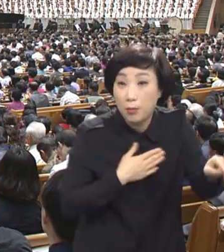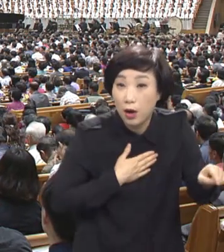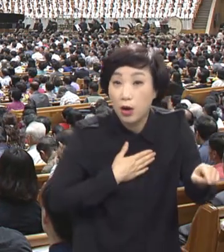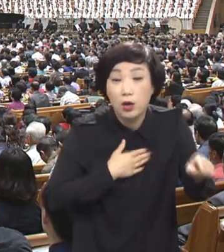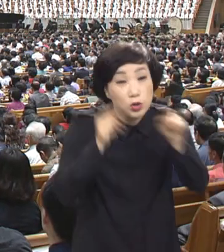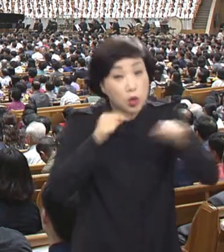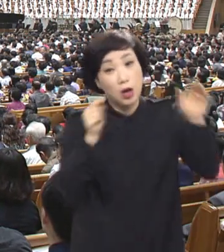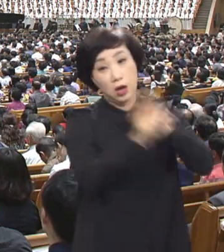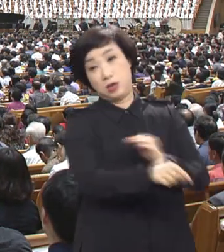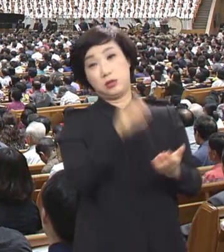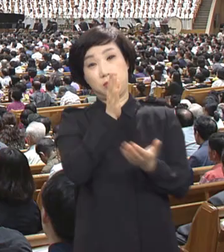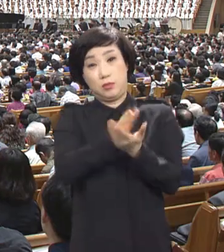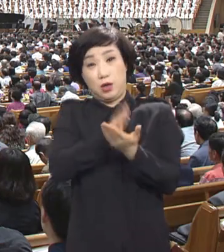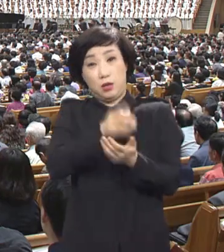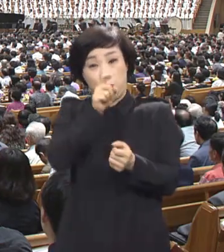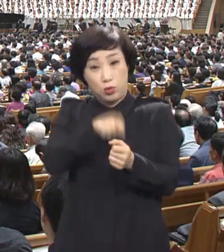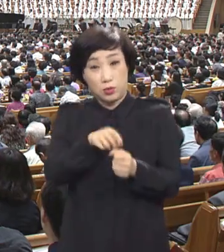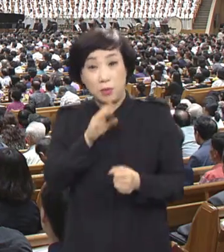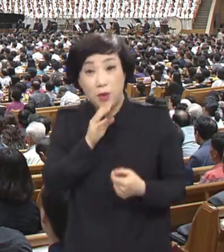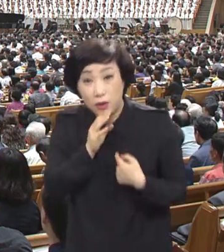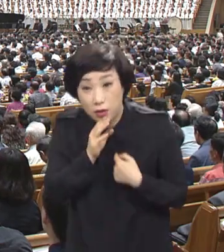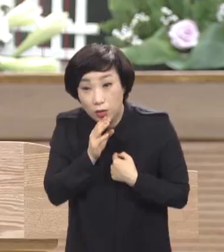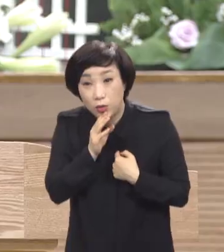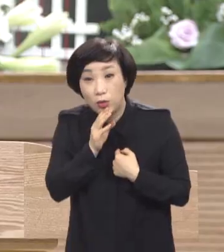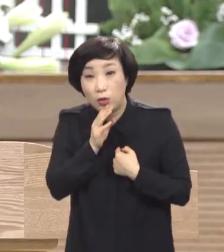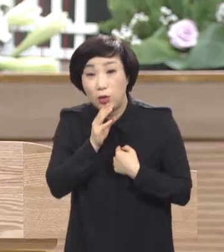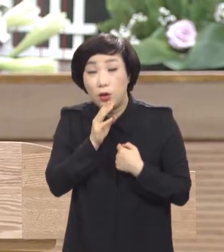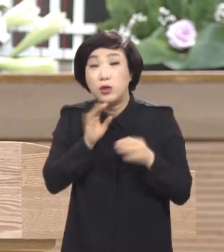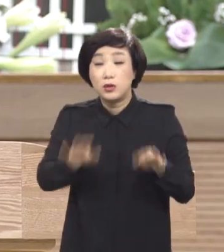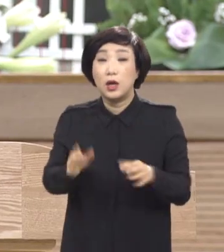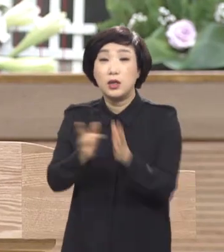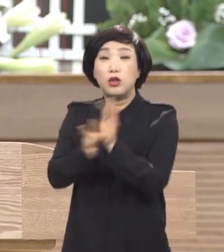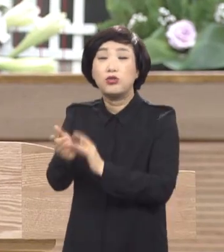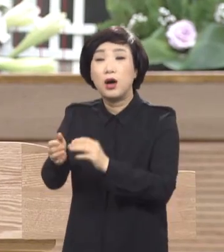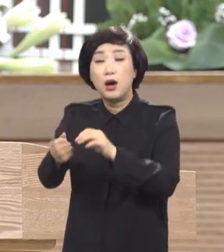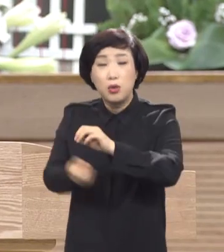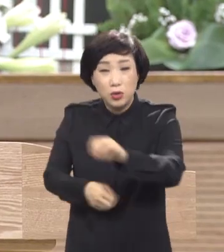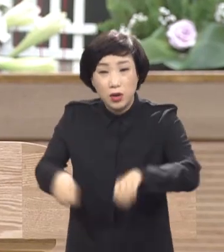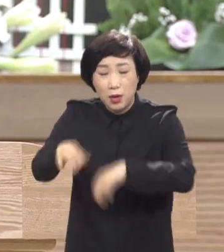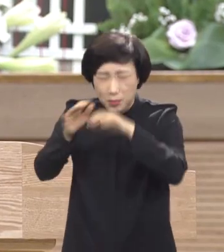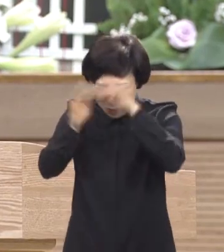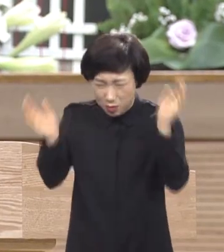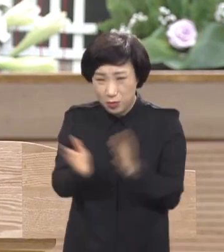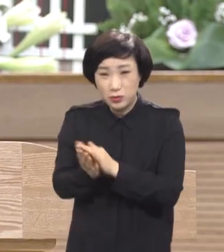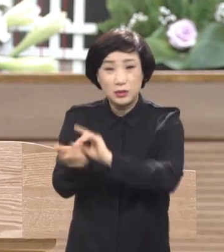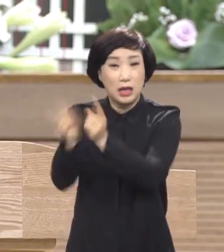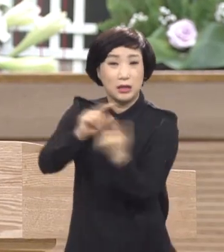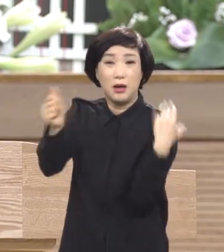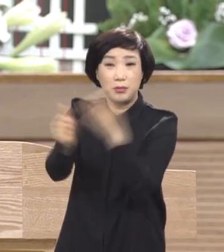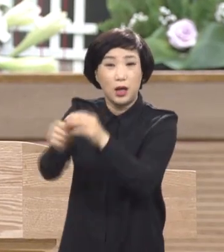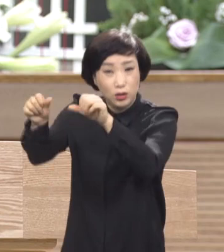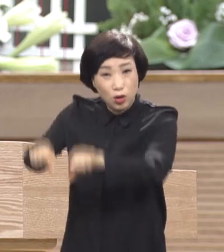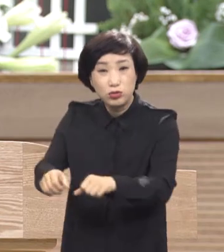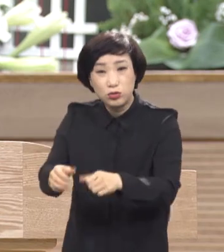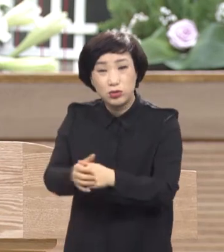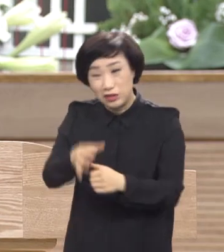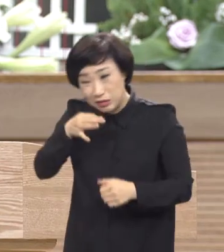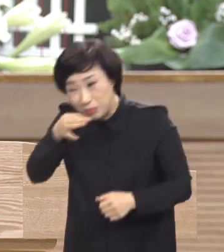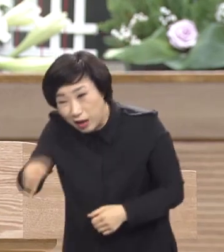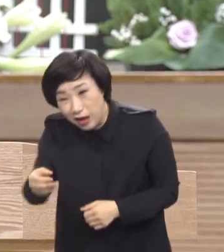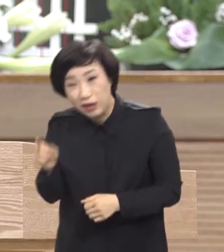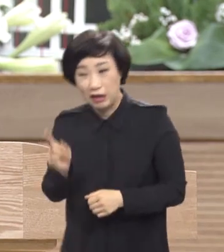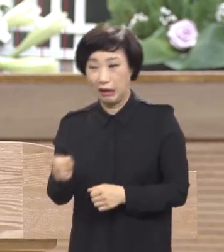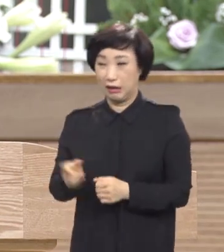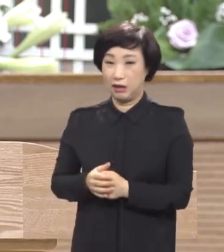신세만은 면하라는 것 내가 차라리 조주받은 신세가 될지라도 침배통을 당하는